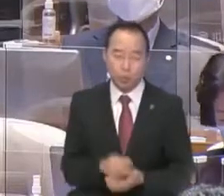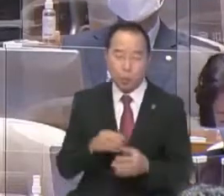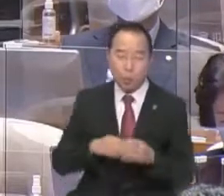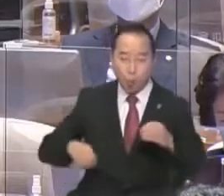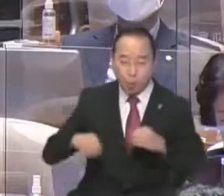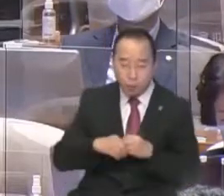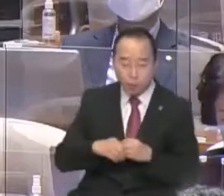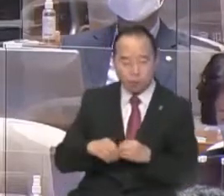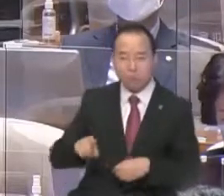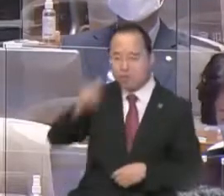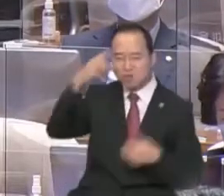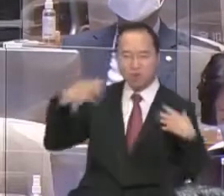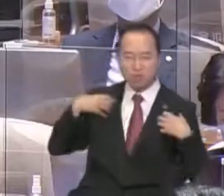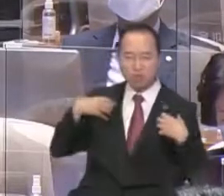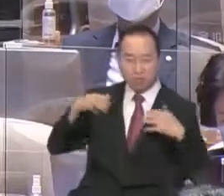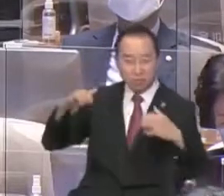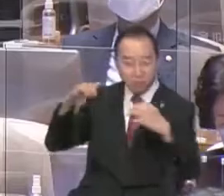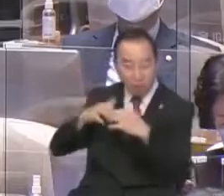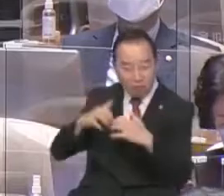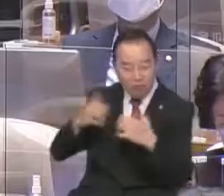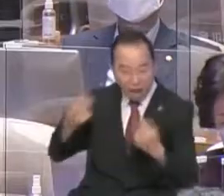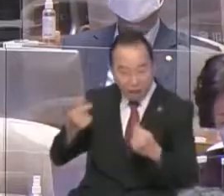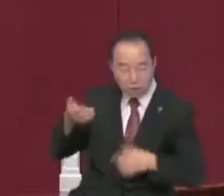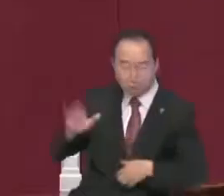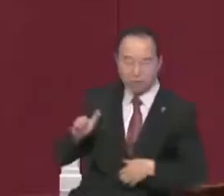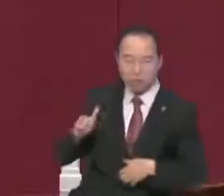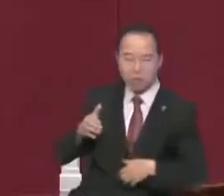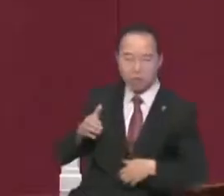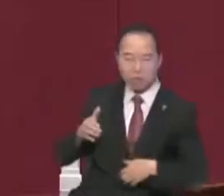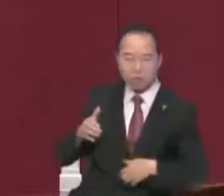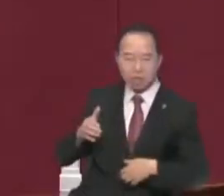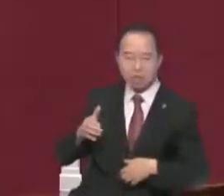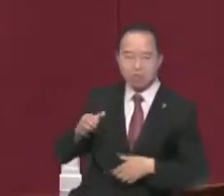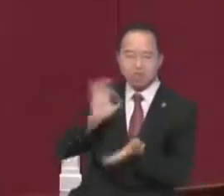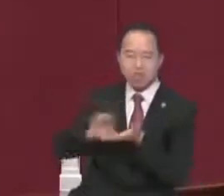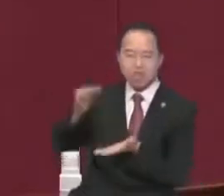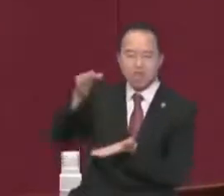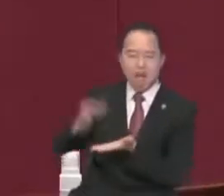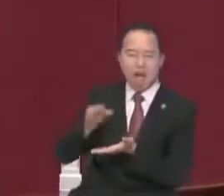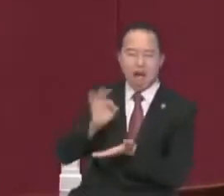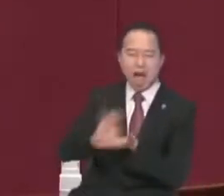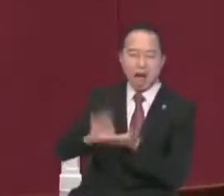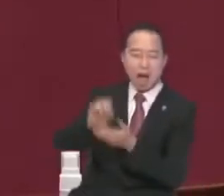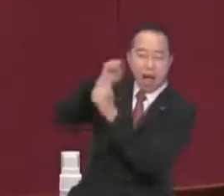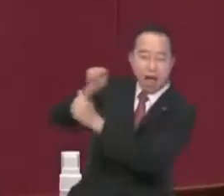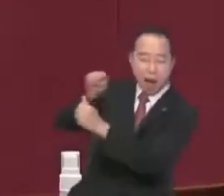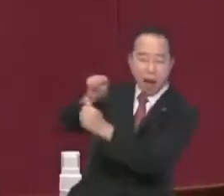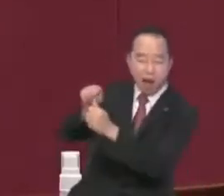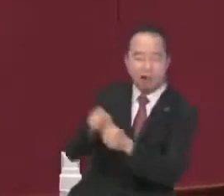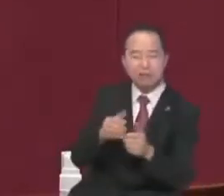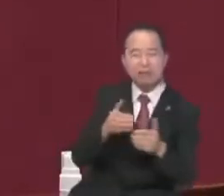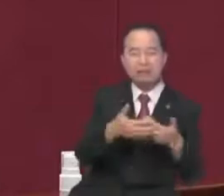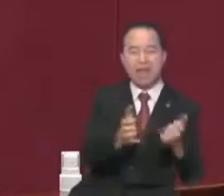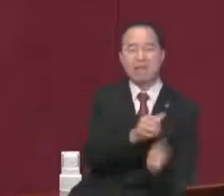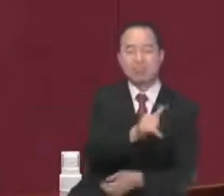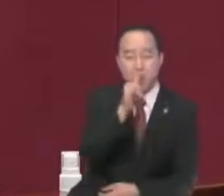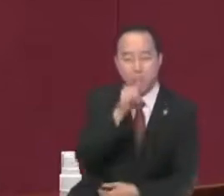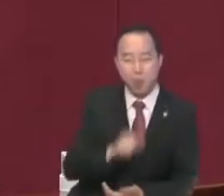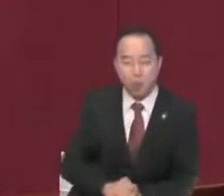이치에 맞지 않는 억지를 부리고 있습니다. 미국은 예산 4조 8천억